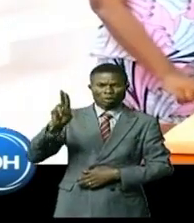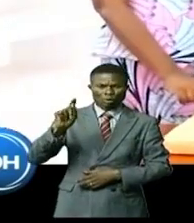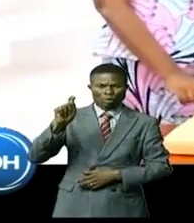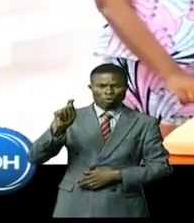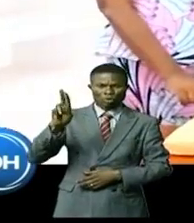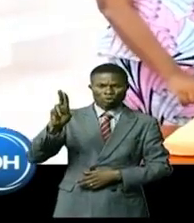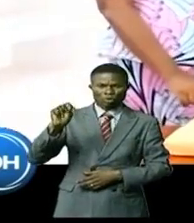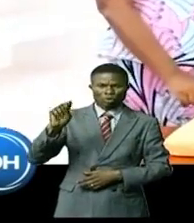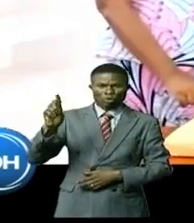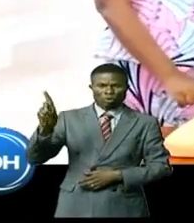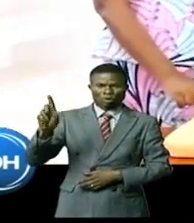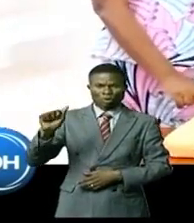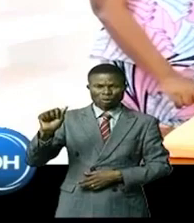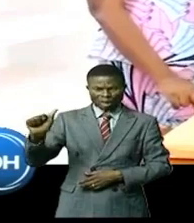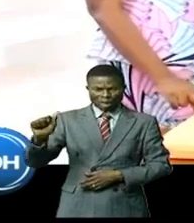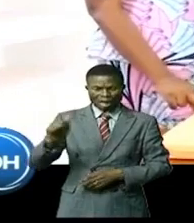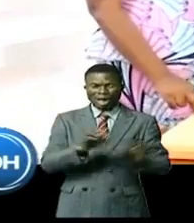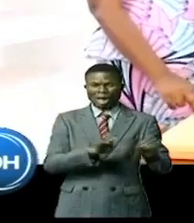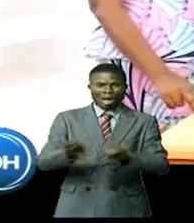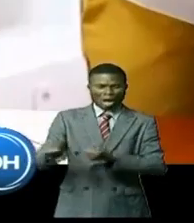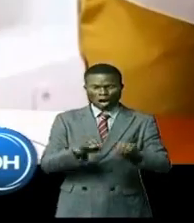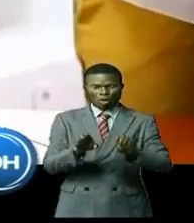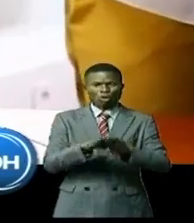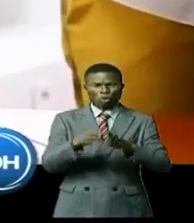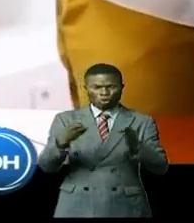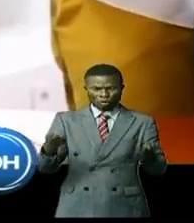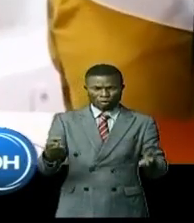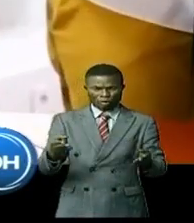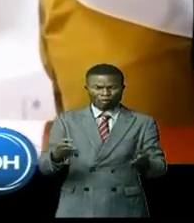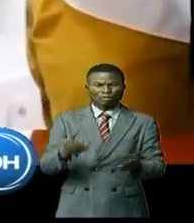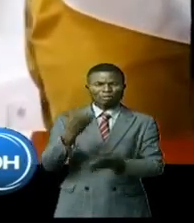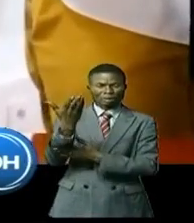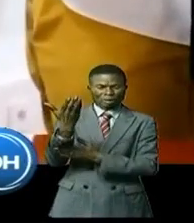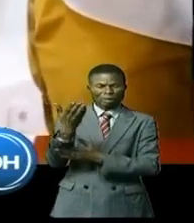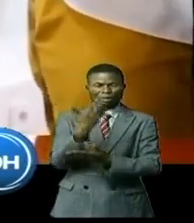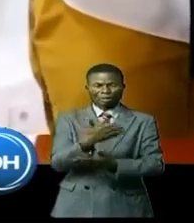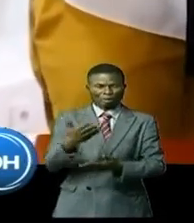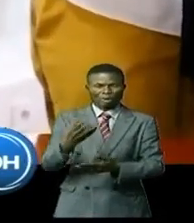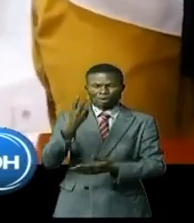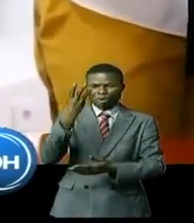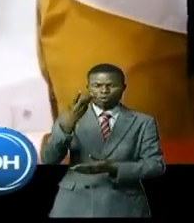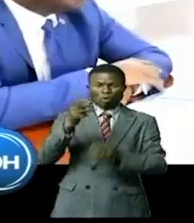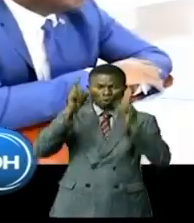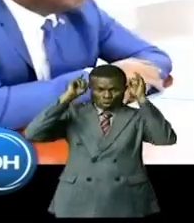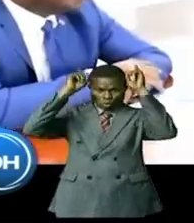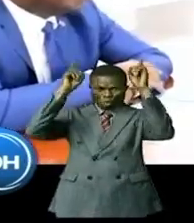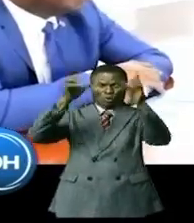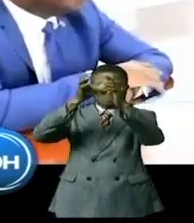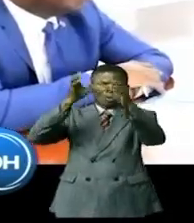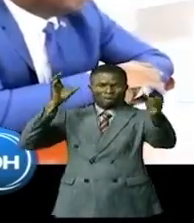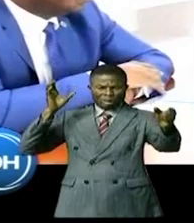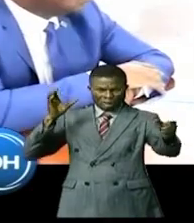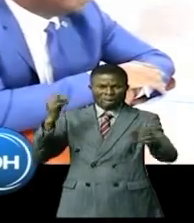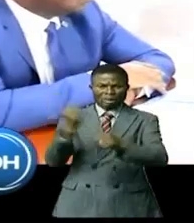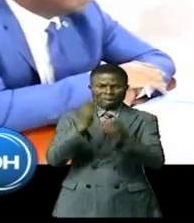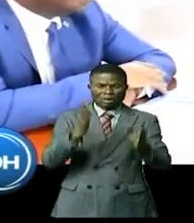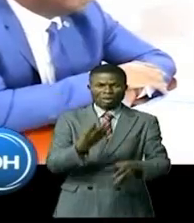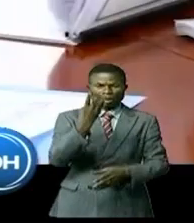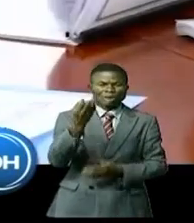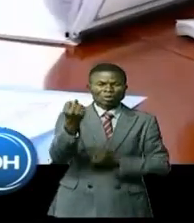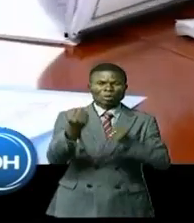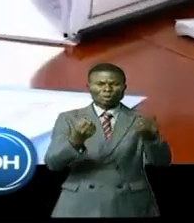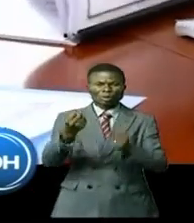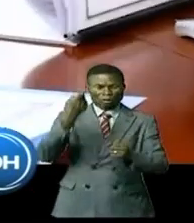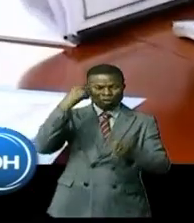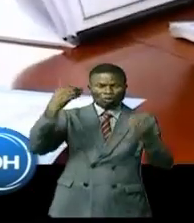Lutundula-Palapenapala, a présidé cette cérémonie. L'appel d'offres concerne 3 bus pour les agents et 4 véhicules pour